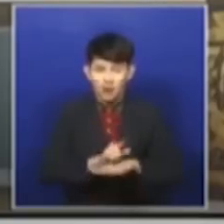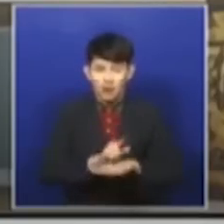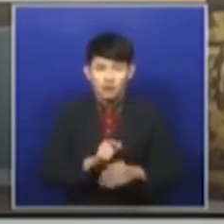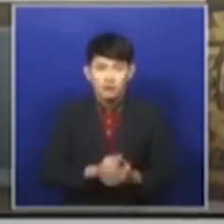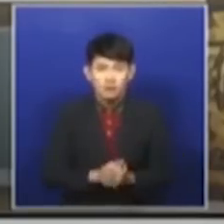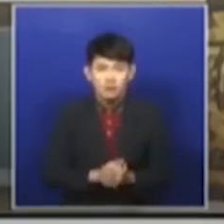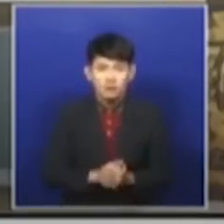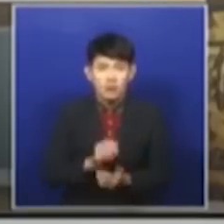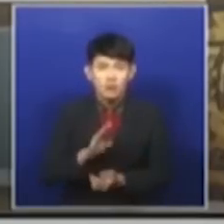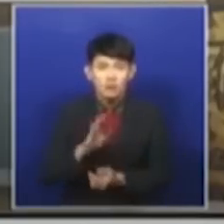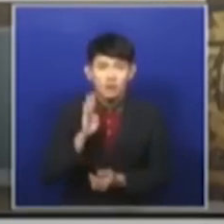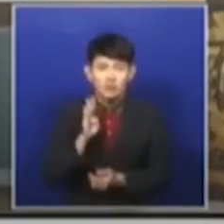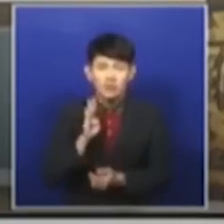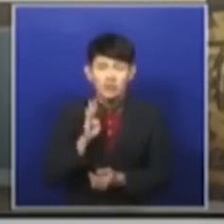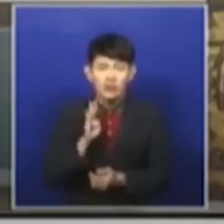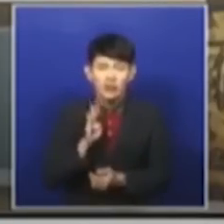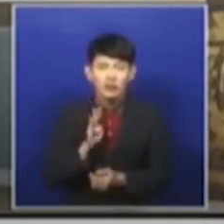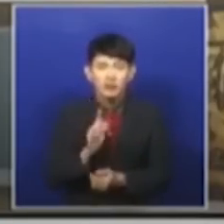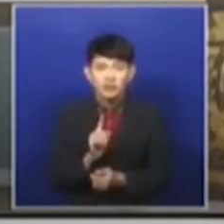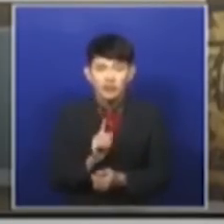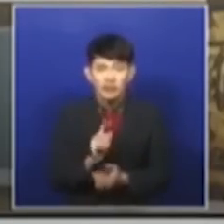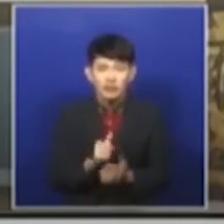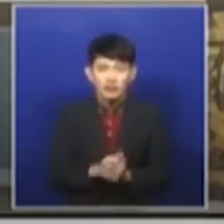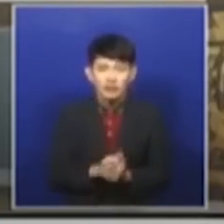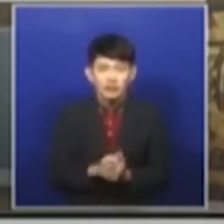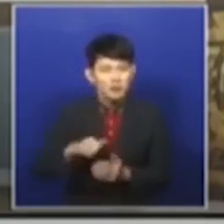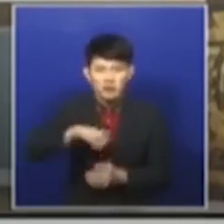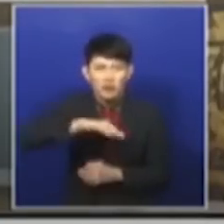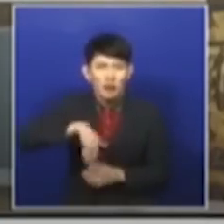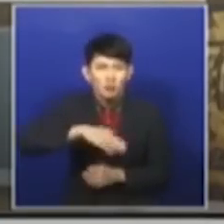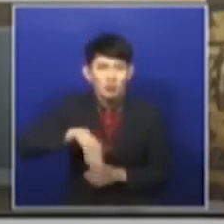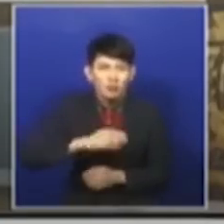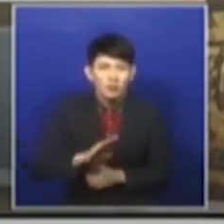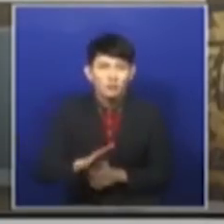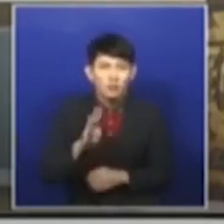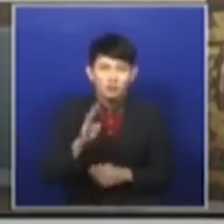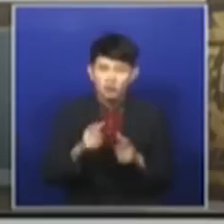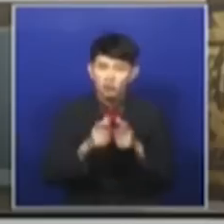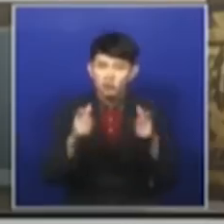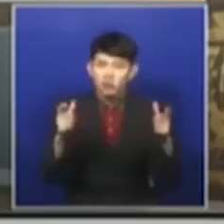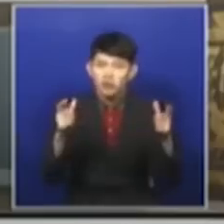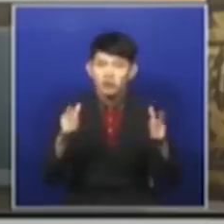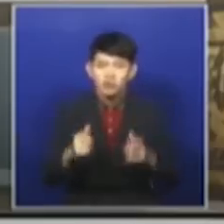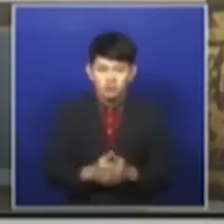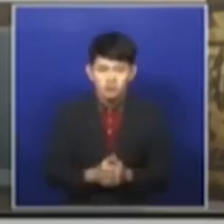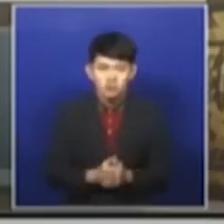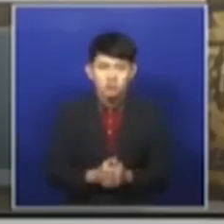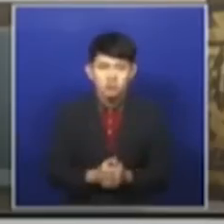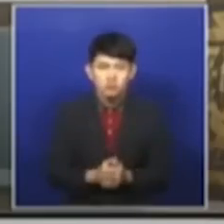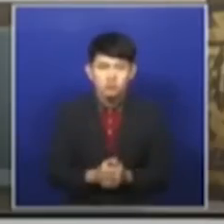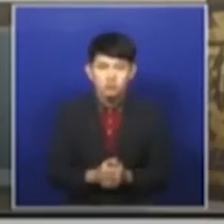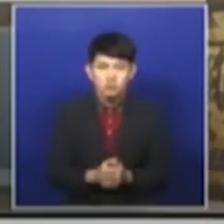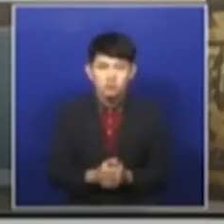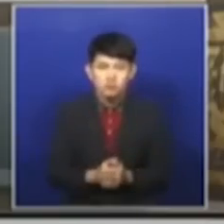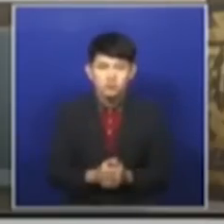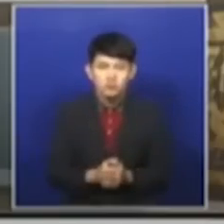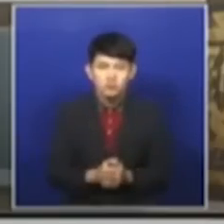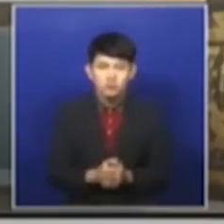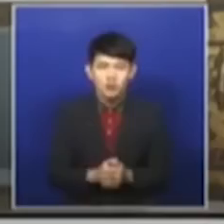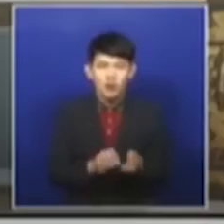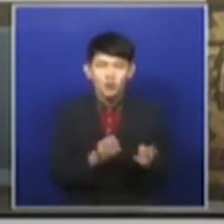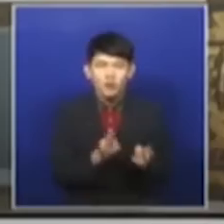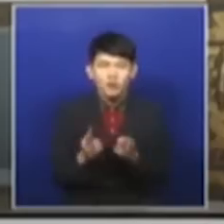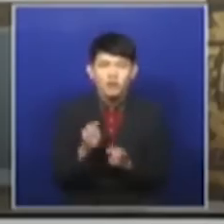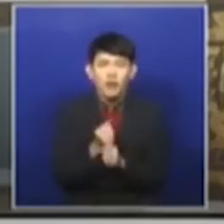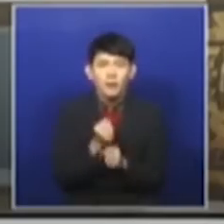ที่เป็น investment grade แทบจะทั้งหมดเป็นบริษัทใหญ่หลักการของก